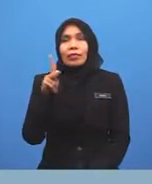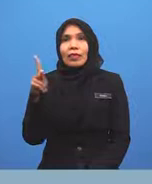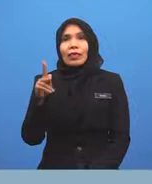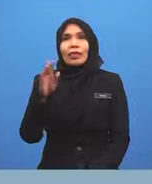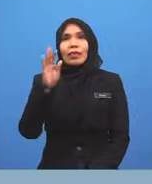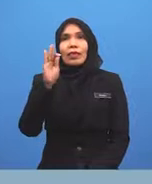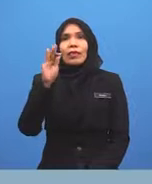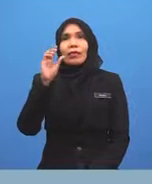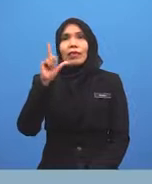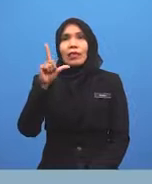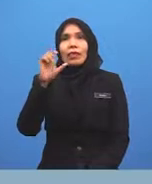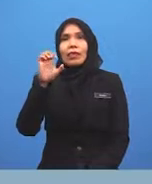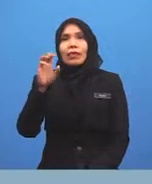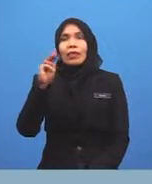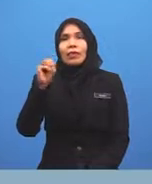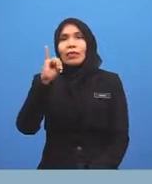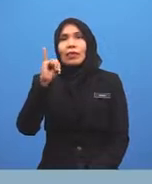arus aruhan.